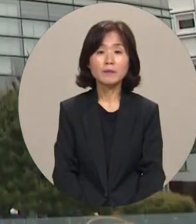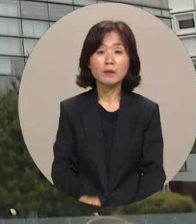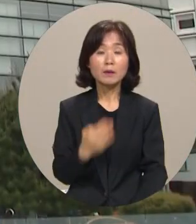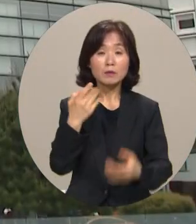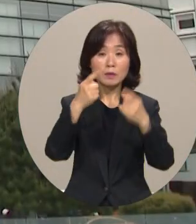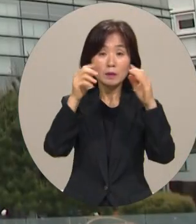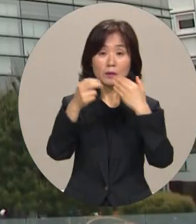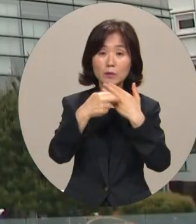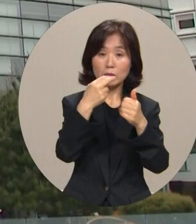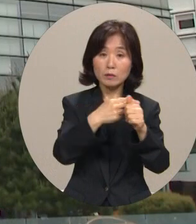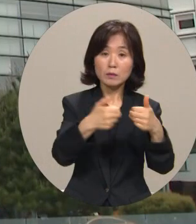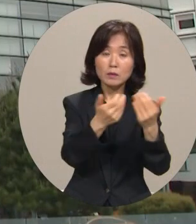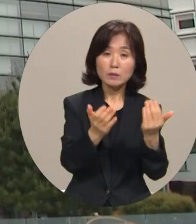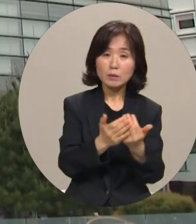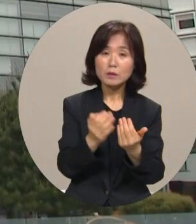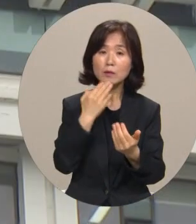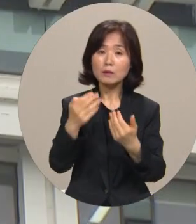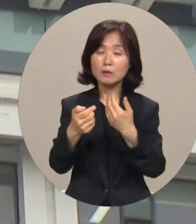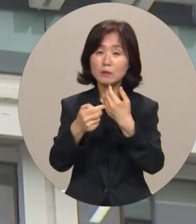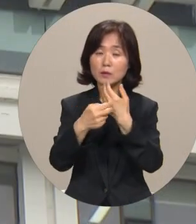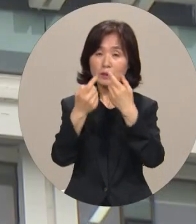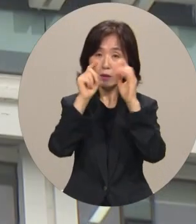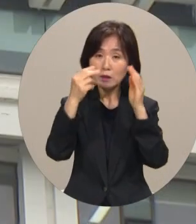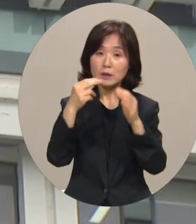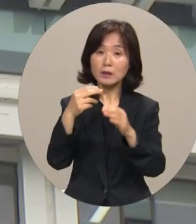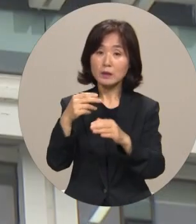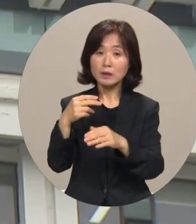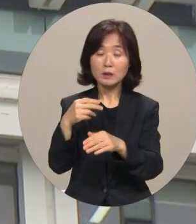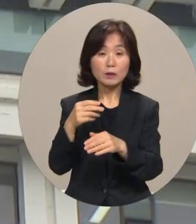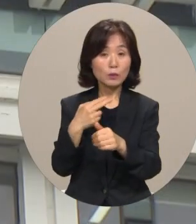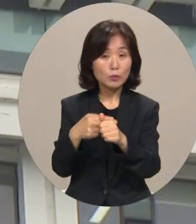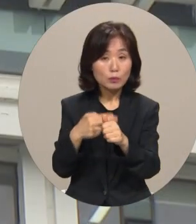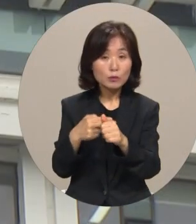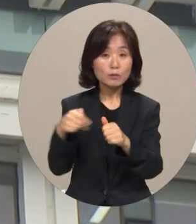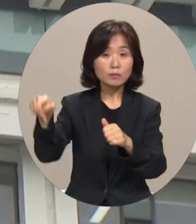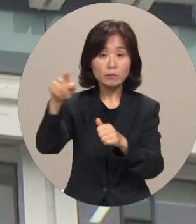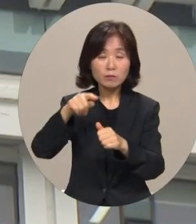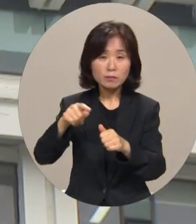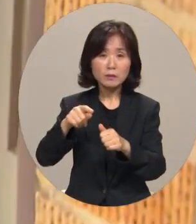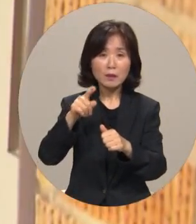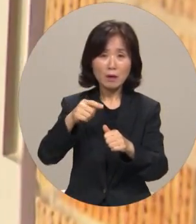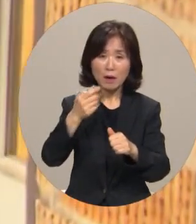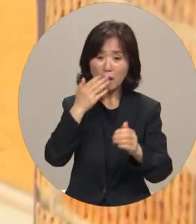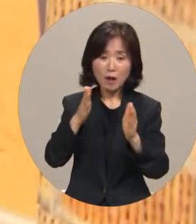서울대 교수회도 서울대 의대와 병원 교수들에게 집단 휴진은 환자에게